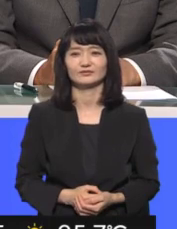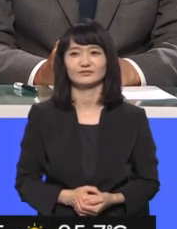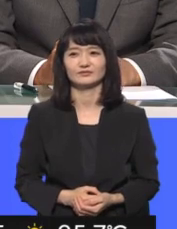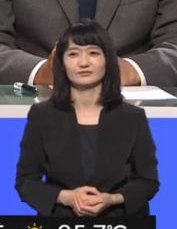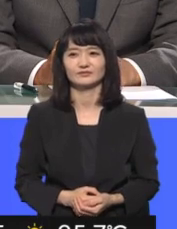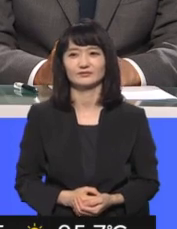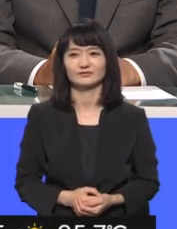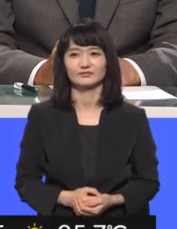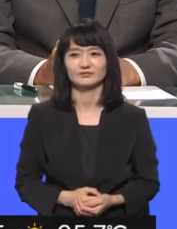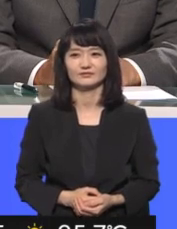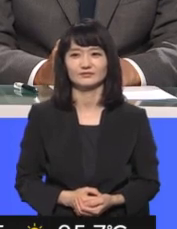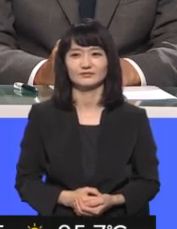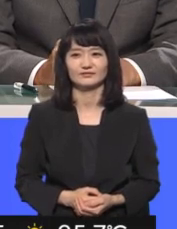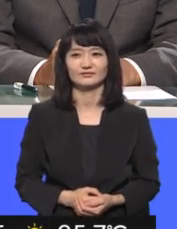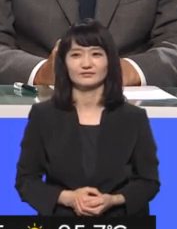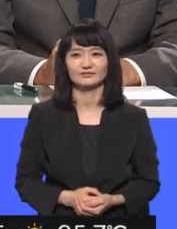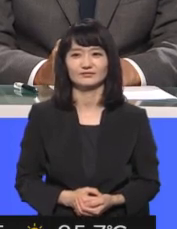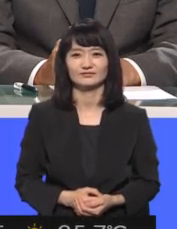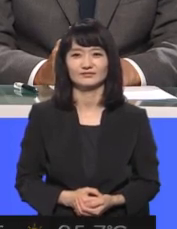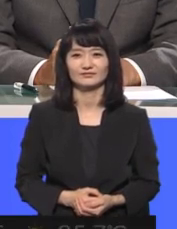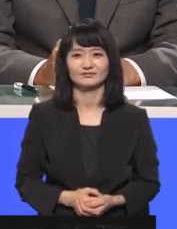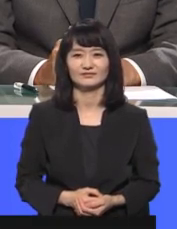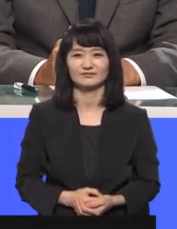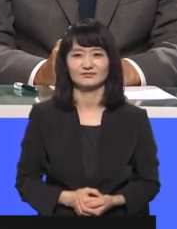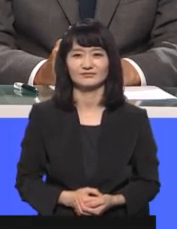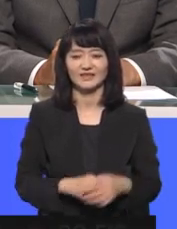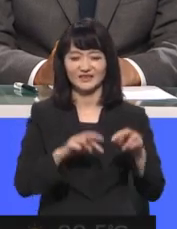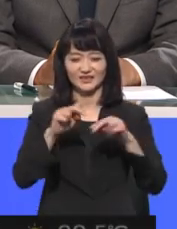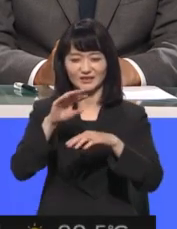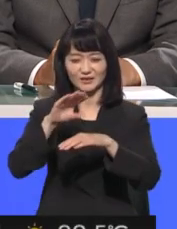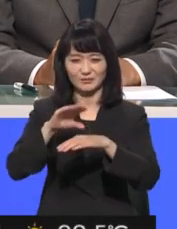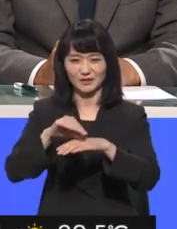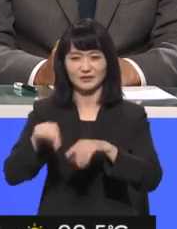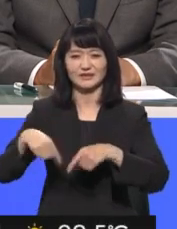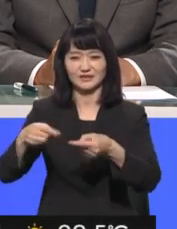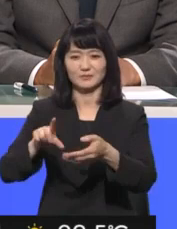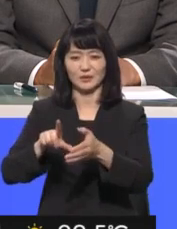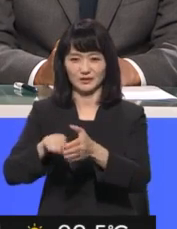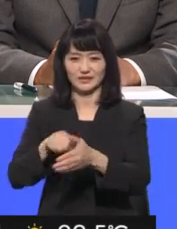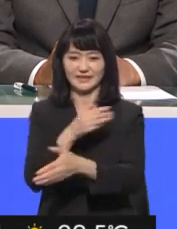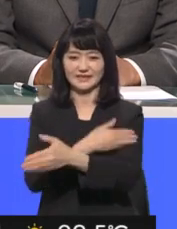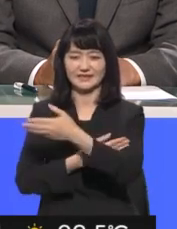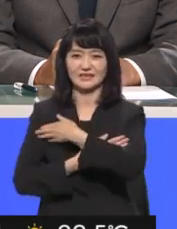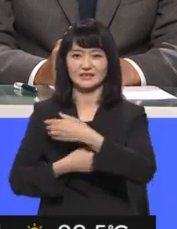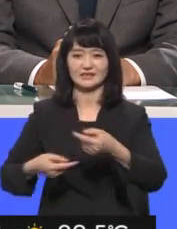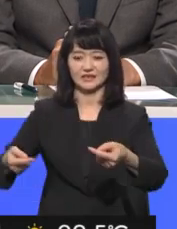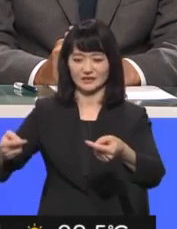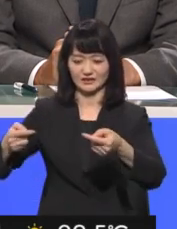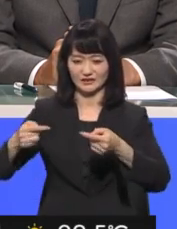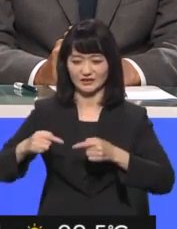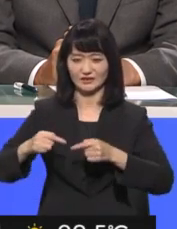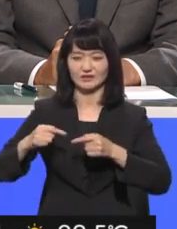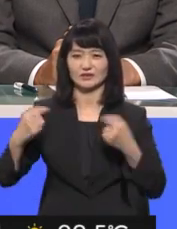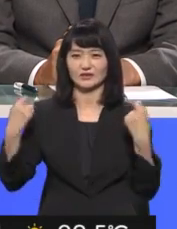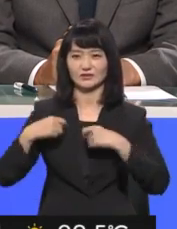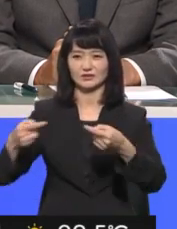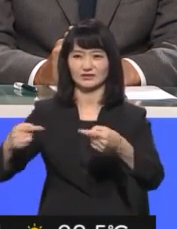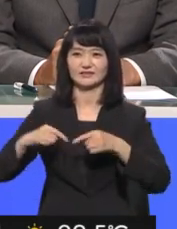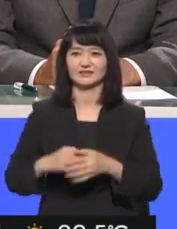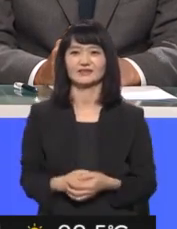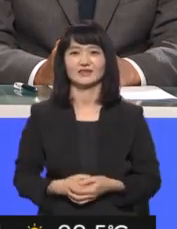제가 나이트에서 티셔츠 입고 나오겠습니다. 아, 나이트 때 알겠습니다. 유어마인드님이 간만에 오늘 여권 패널 분들